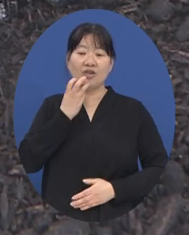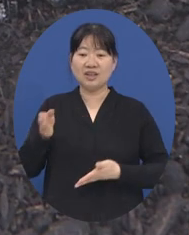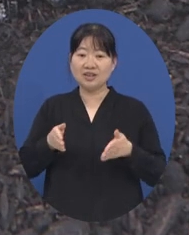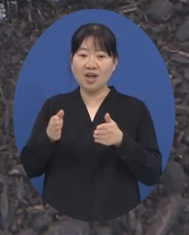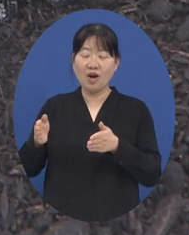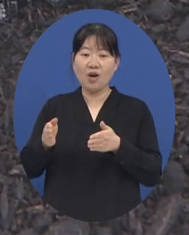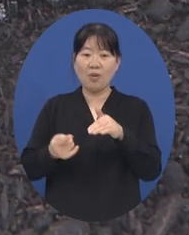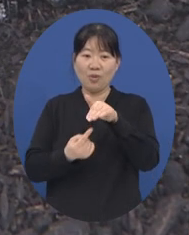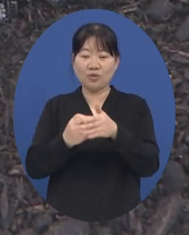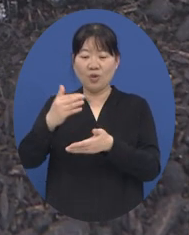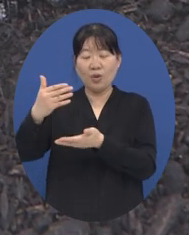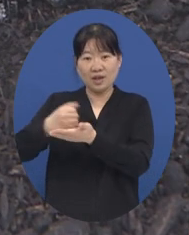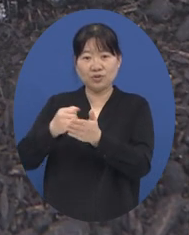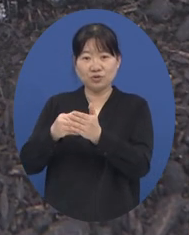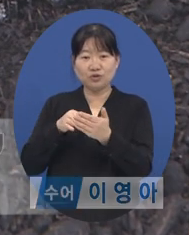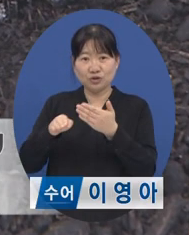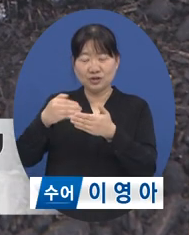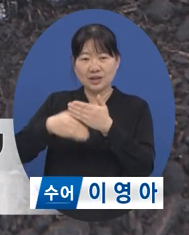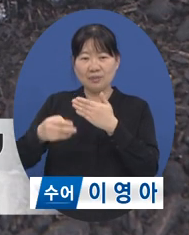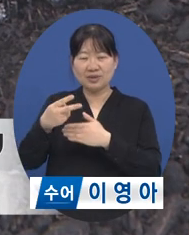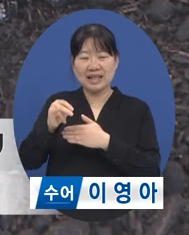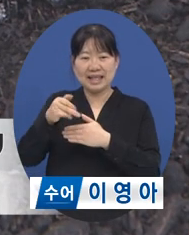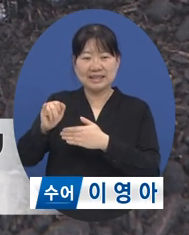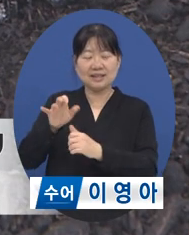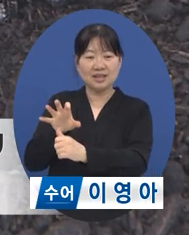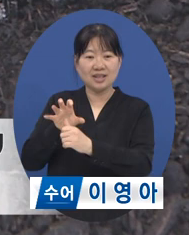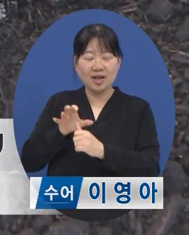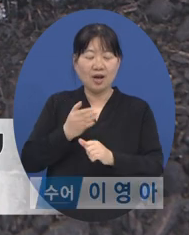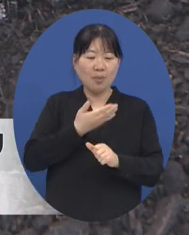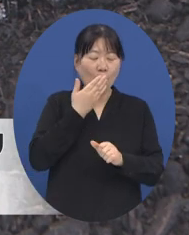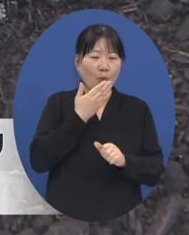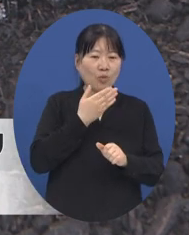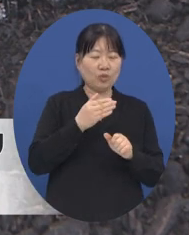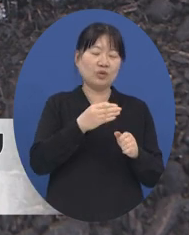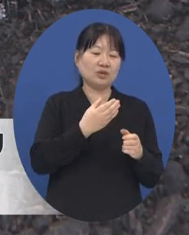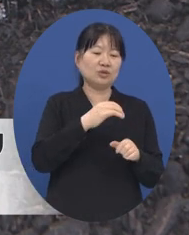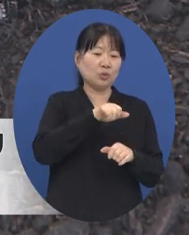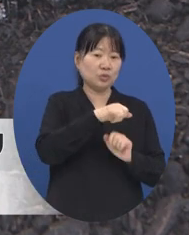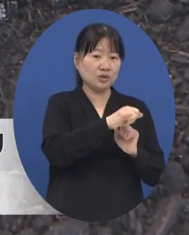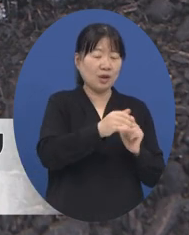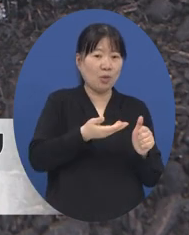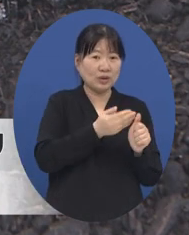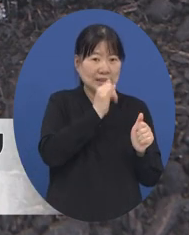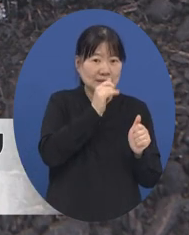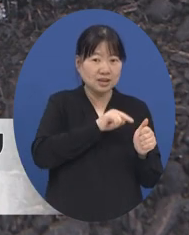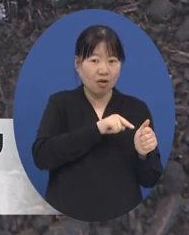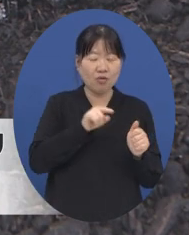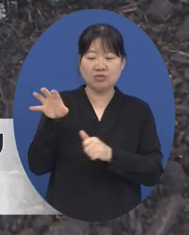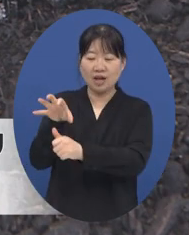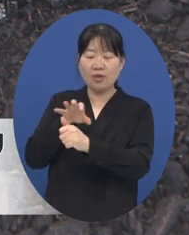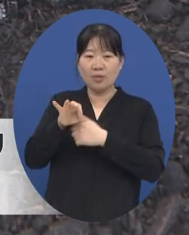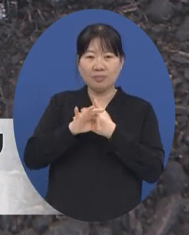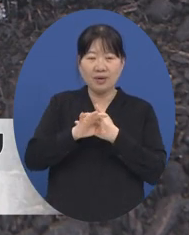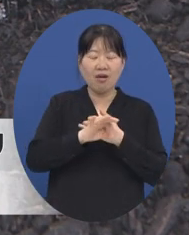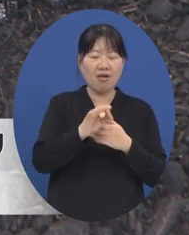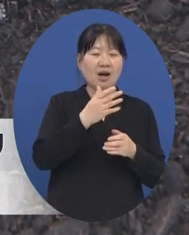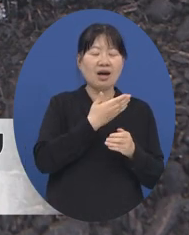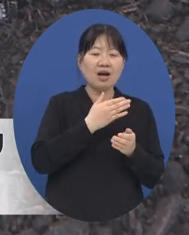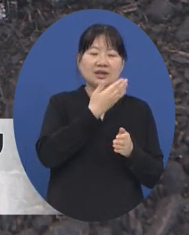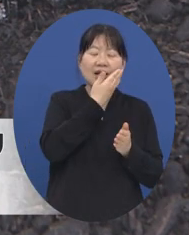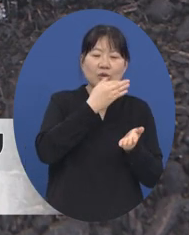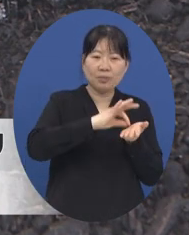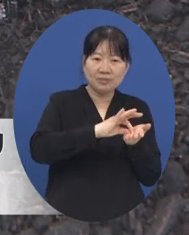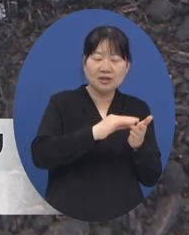경기도가 버섯 수확 후 남은 배지를 활용해 식용 곤충의 먹이를 만들었습니다. 배지 먹이를 쓰면 사료비는 줄이고 굼벵이